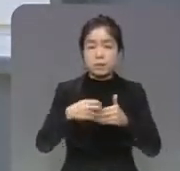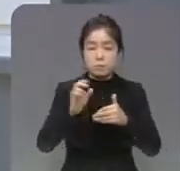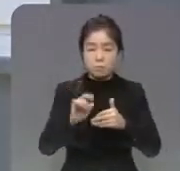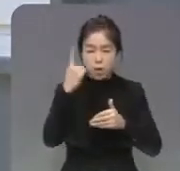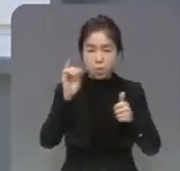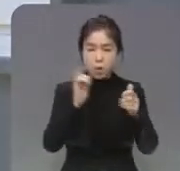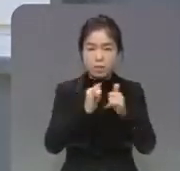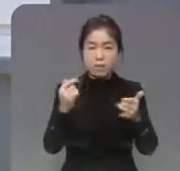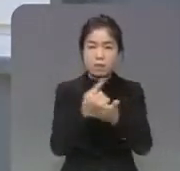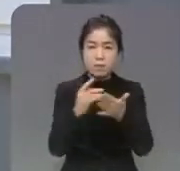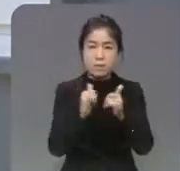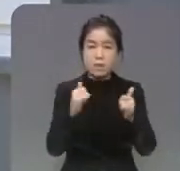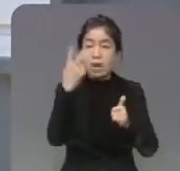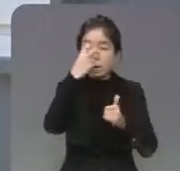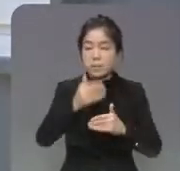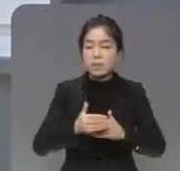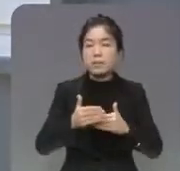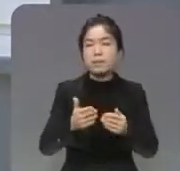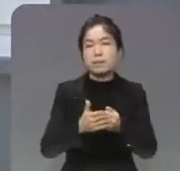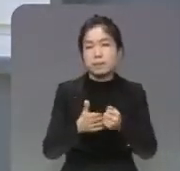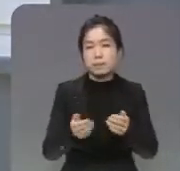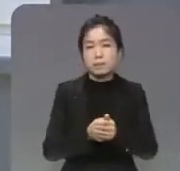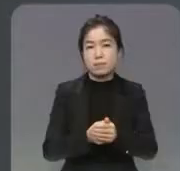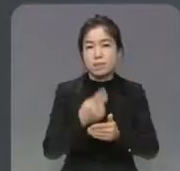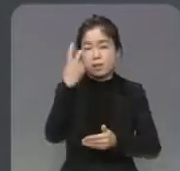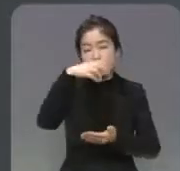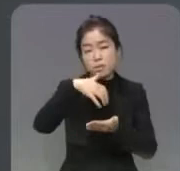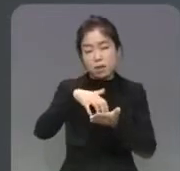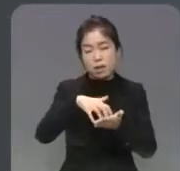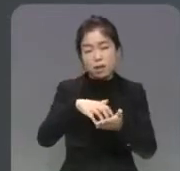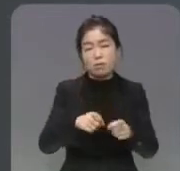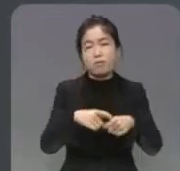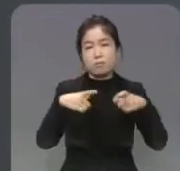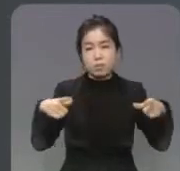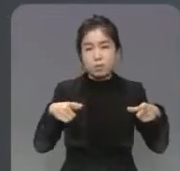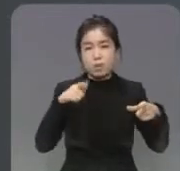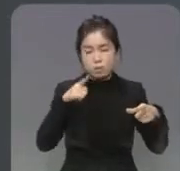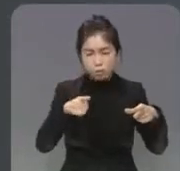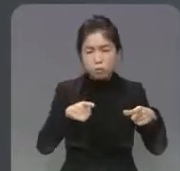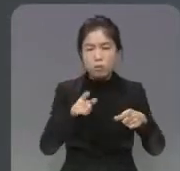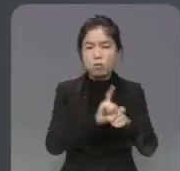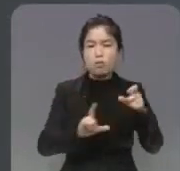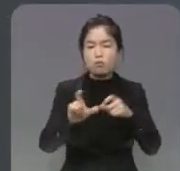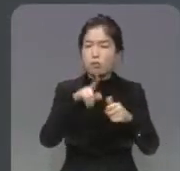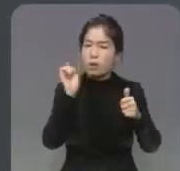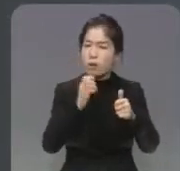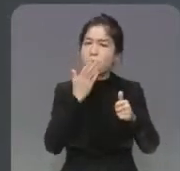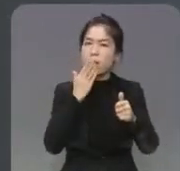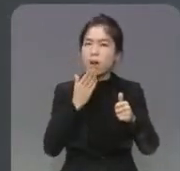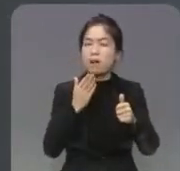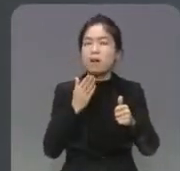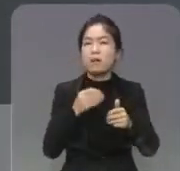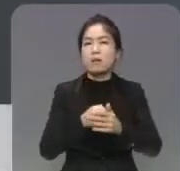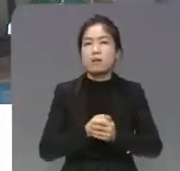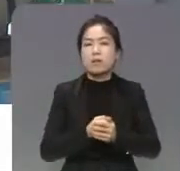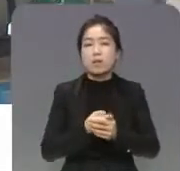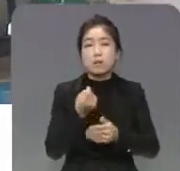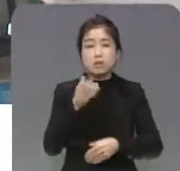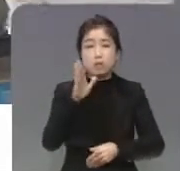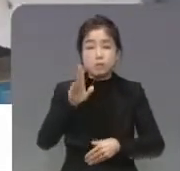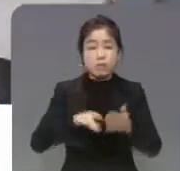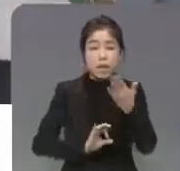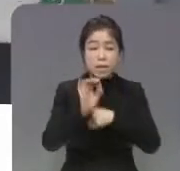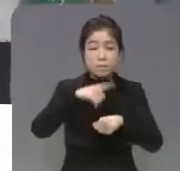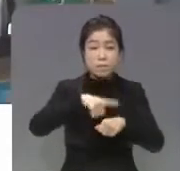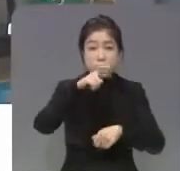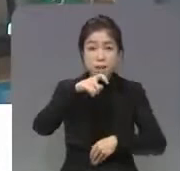확진자의 접촉자들의 검사도 진행 중인 만큼 검사 대상도 더 늘고 그만큼 추가 확진 가능성도 많은 겁니다. 잠시 후 오전